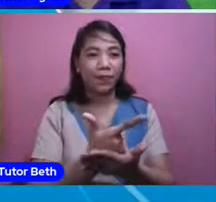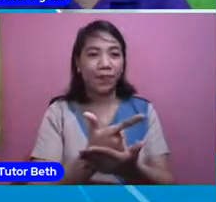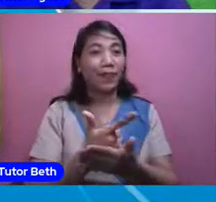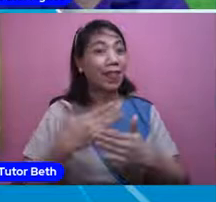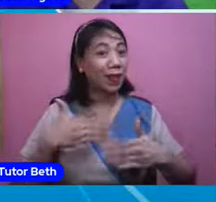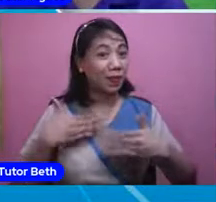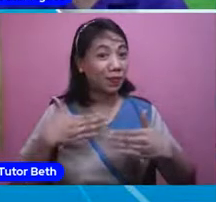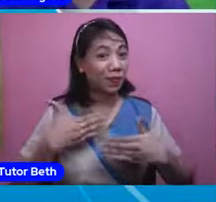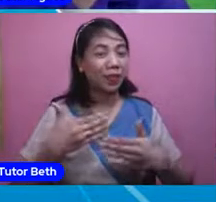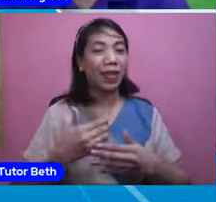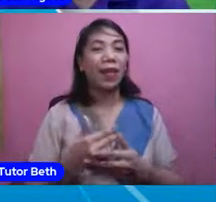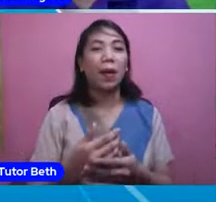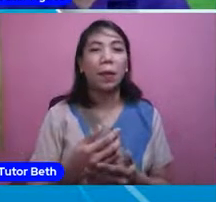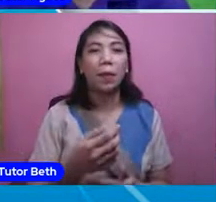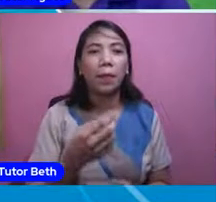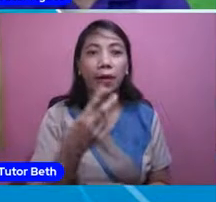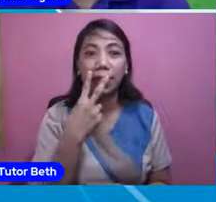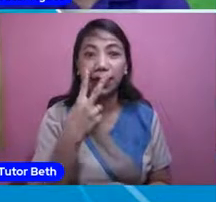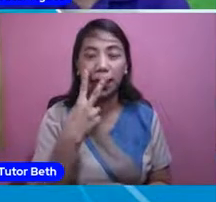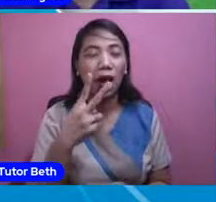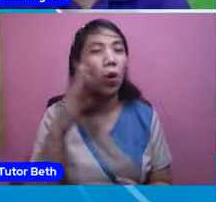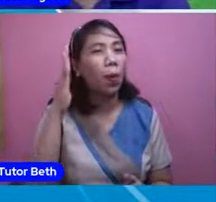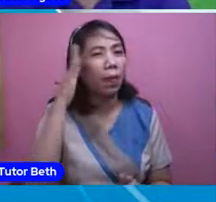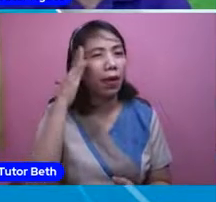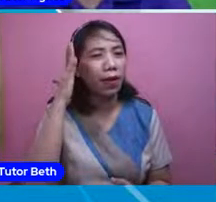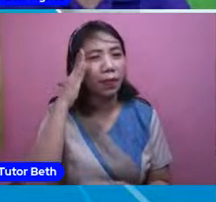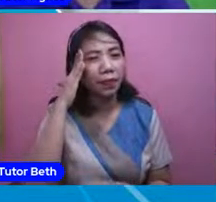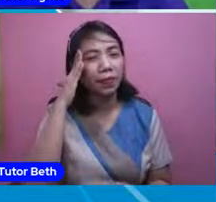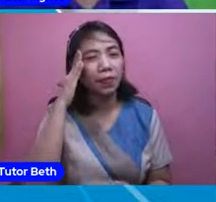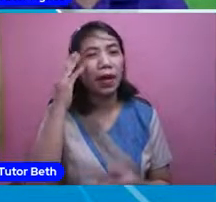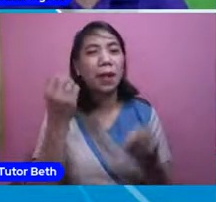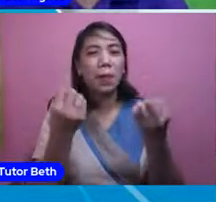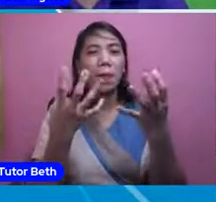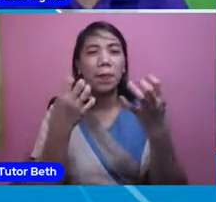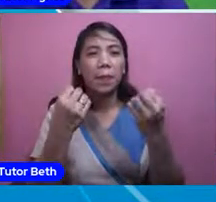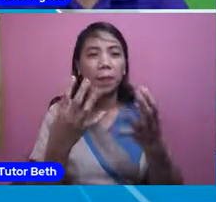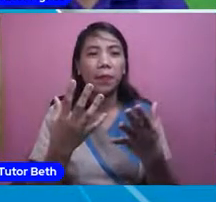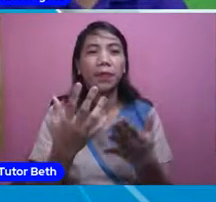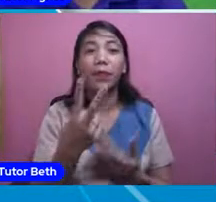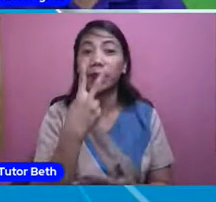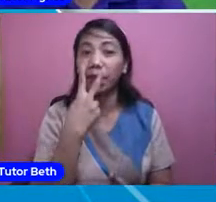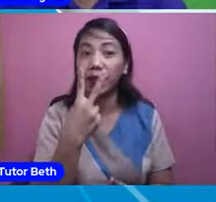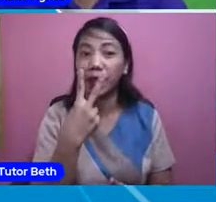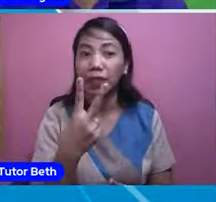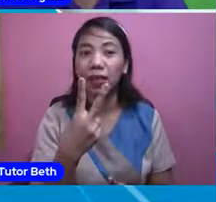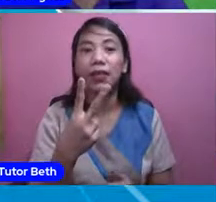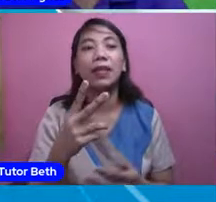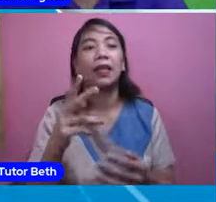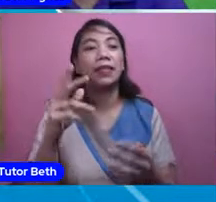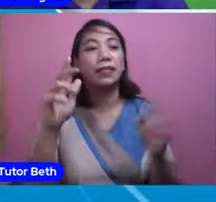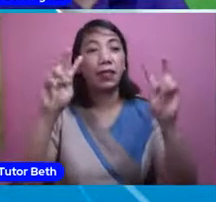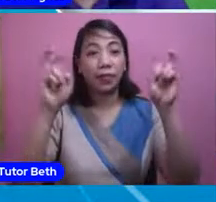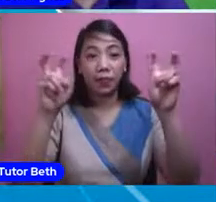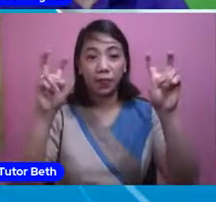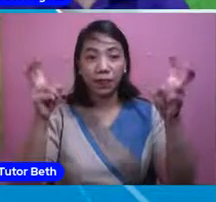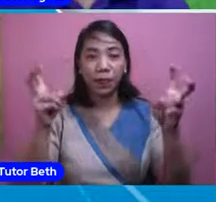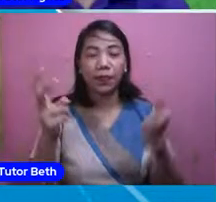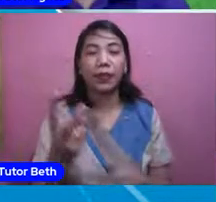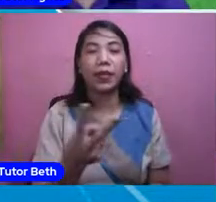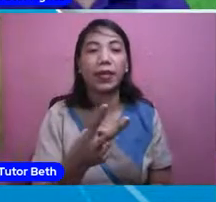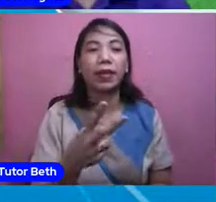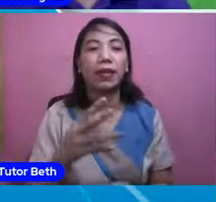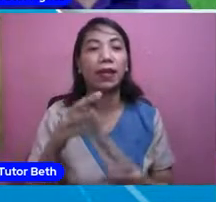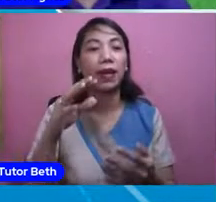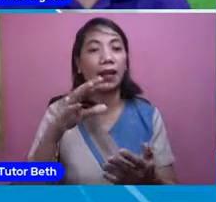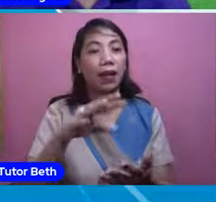mga kaalaman na malalaman natin dyan sa paksa na tatalakayin natin ngayong araw? Okay, kung